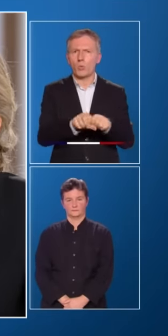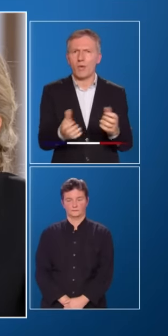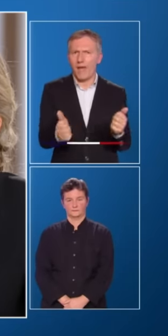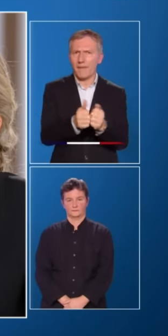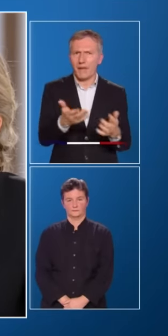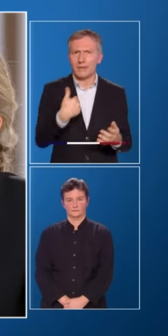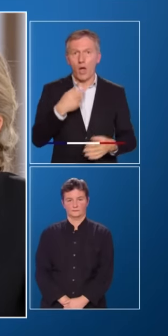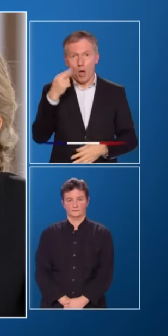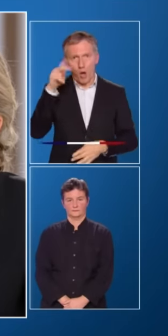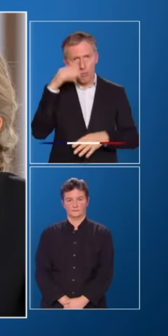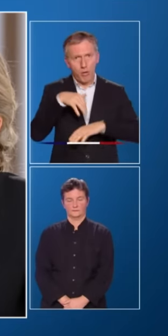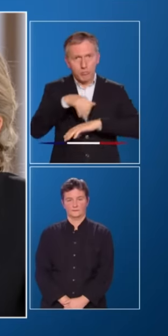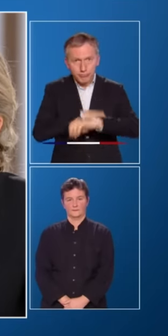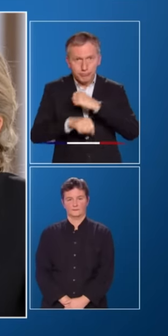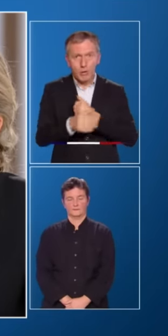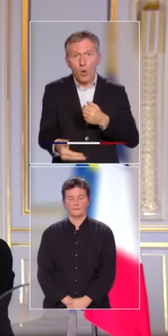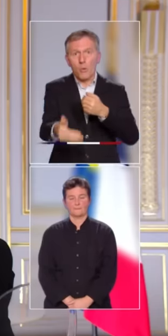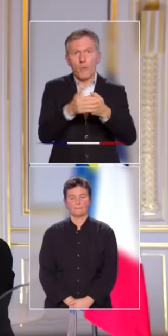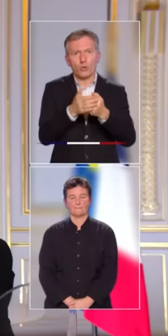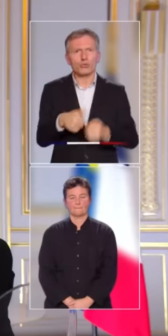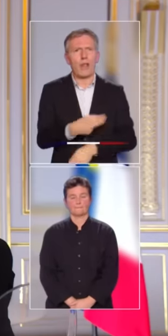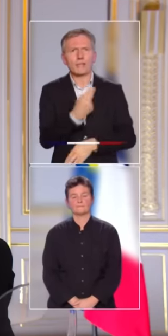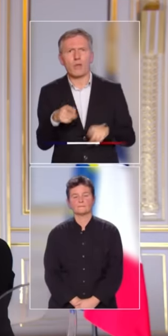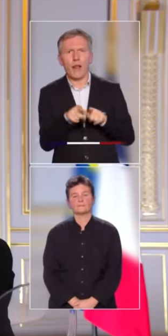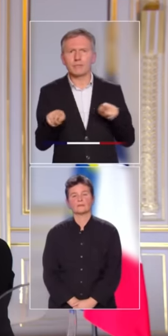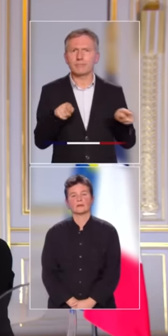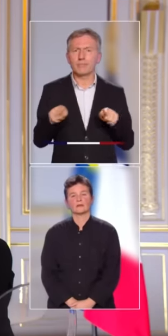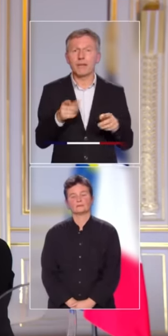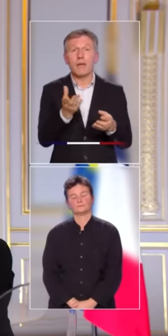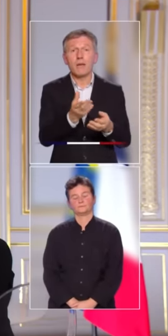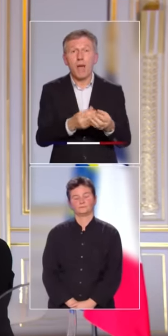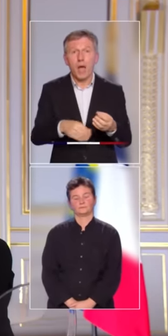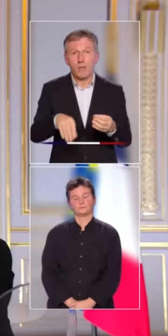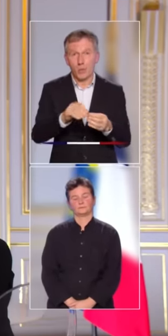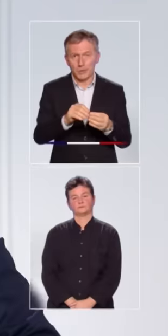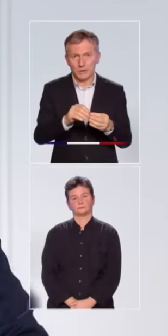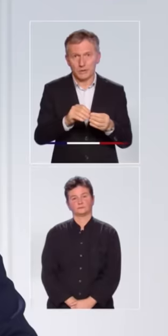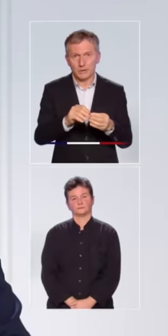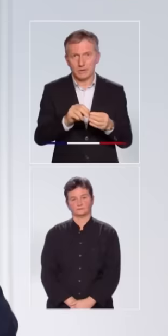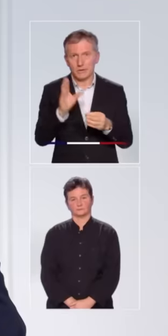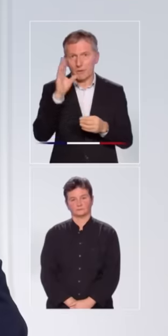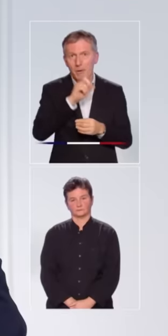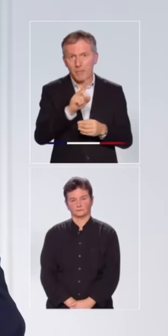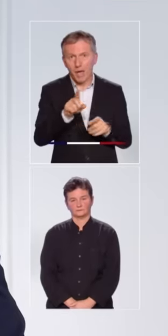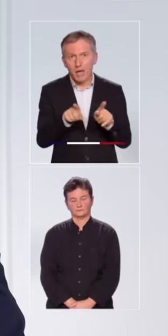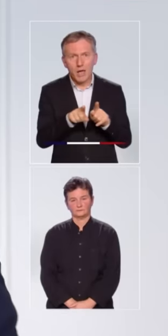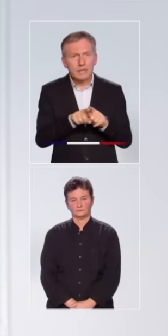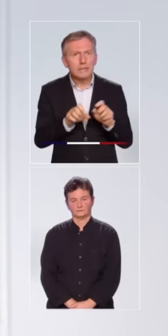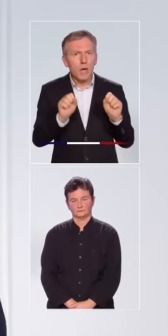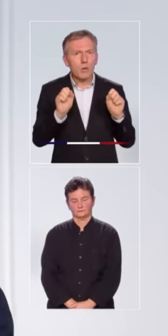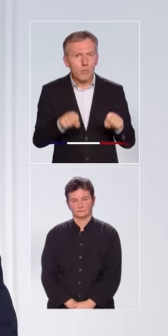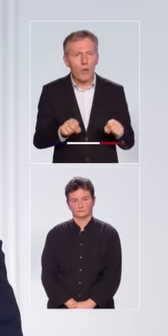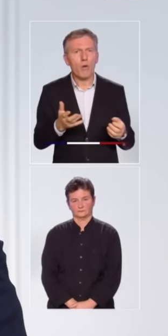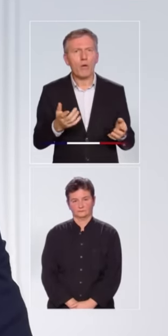l'Europe qui aussi se mobilise aux côtés de notre investissement national. Et en plus de ça, il ne faut pas exclure là aussi, que